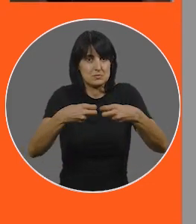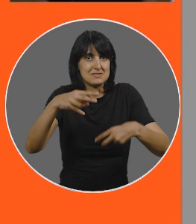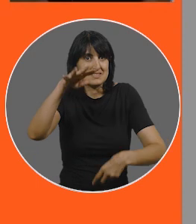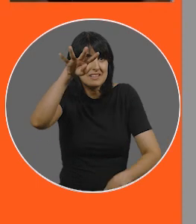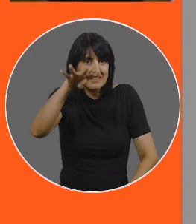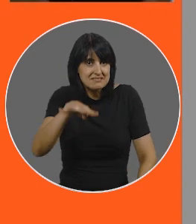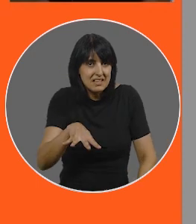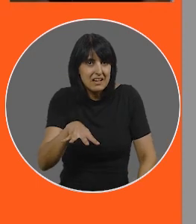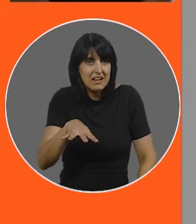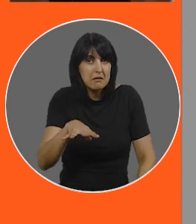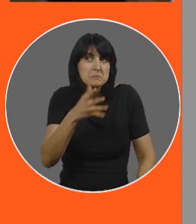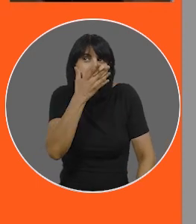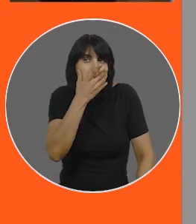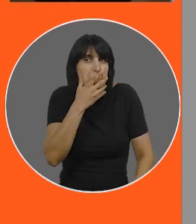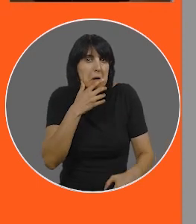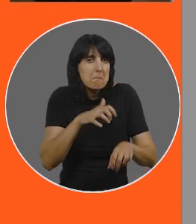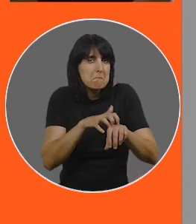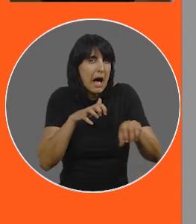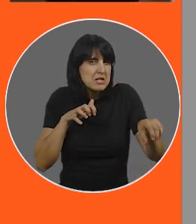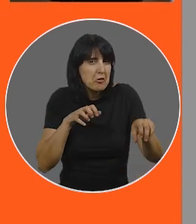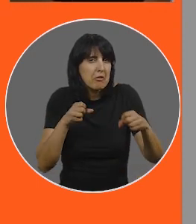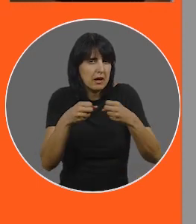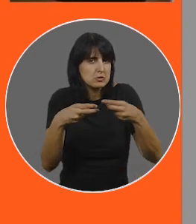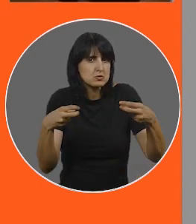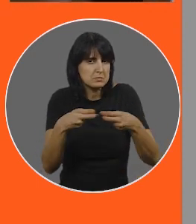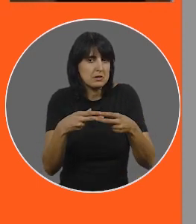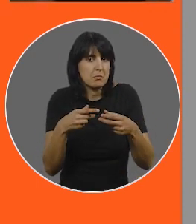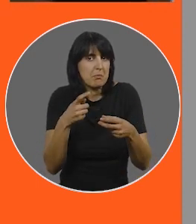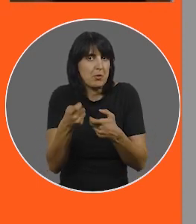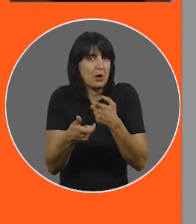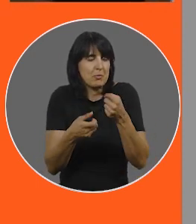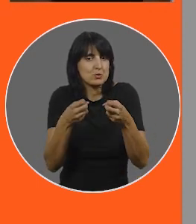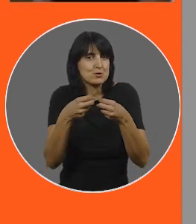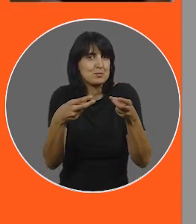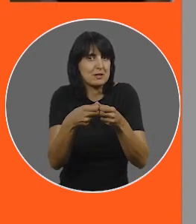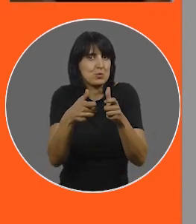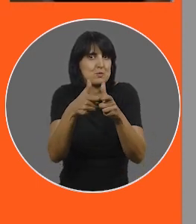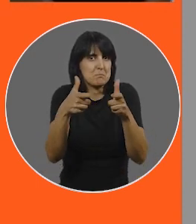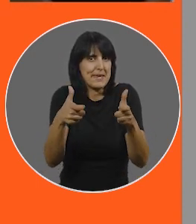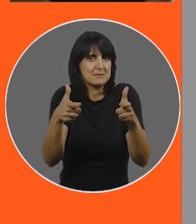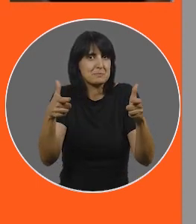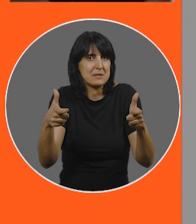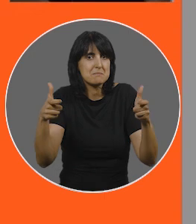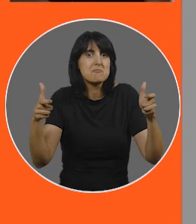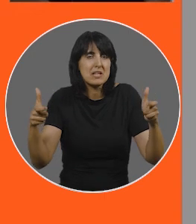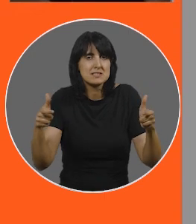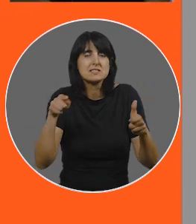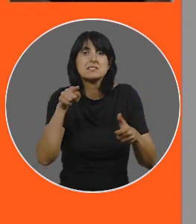català, no sé si tot, però gairebé, si no el tenim, estem ampliant els subtítols,